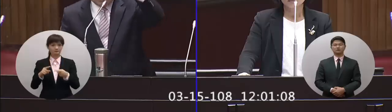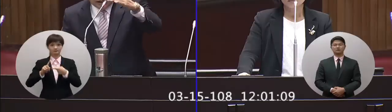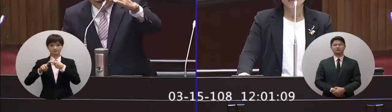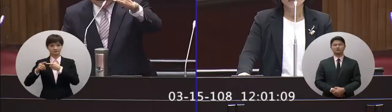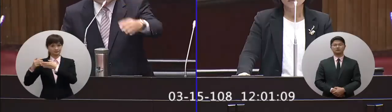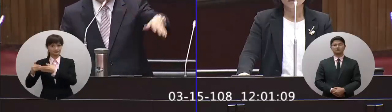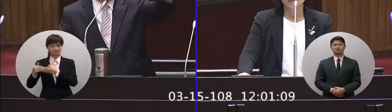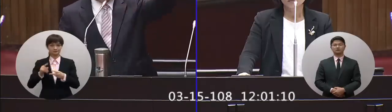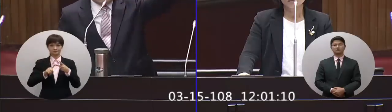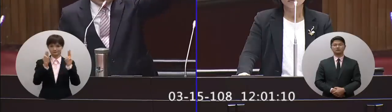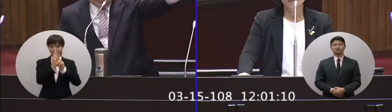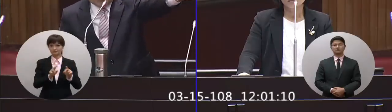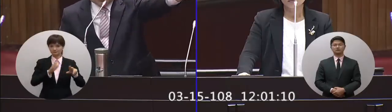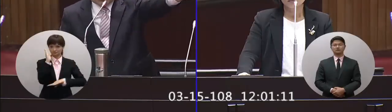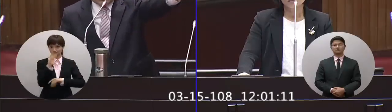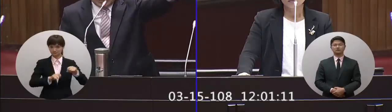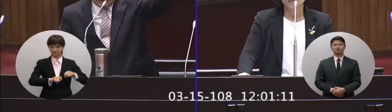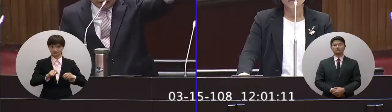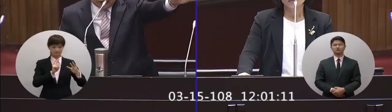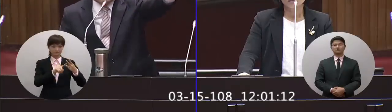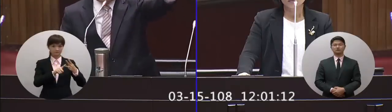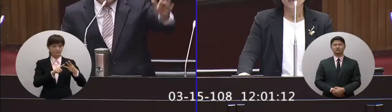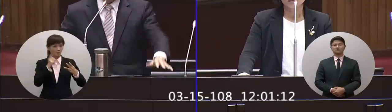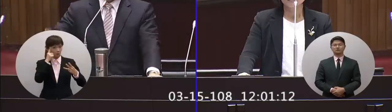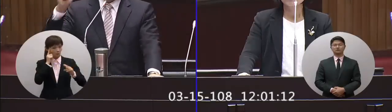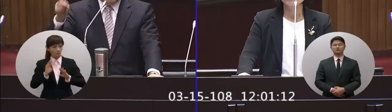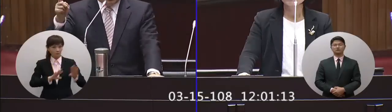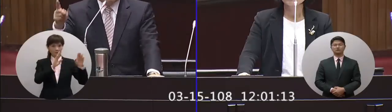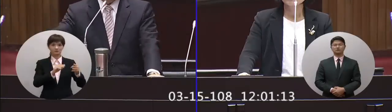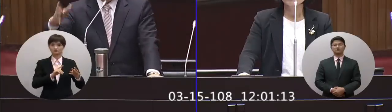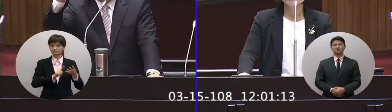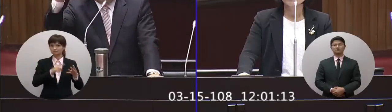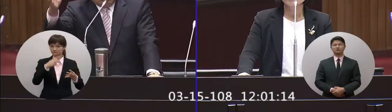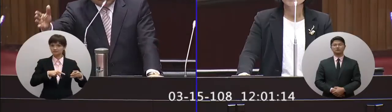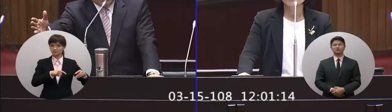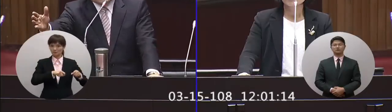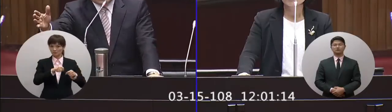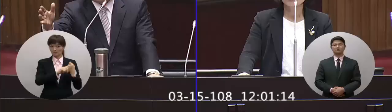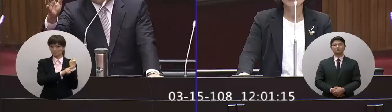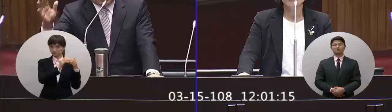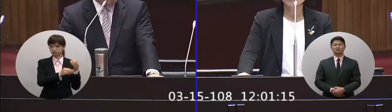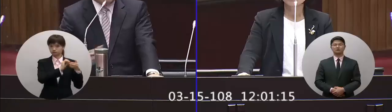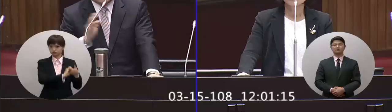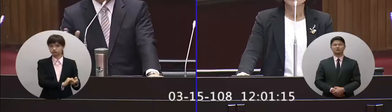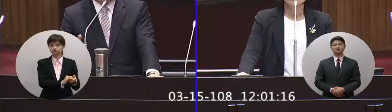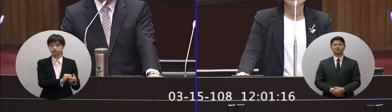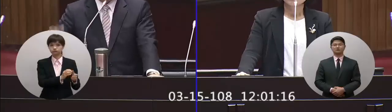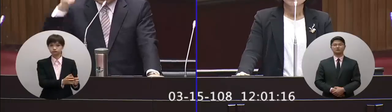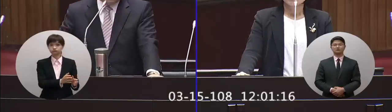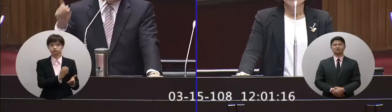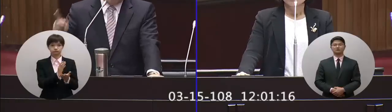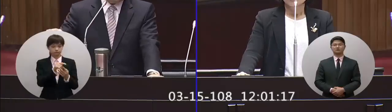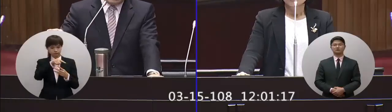岸能源政策跟进步思想和立法。比如这三个评比来